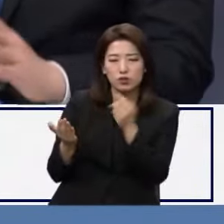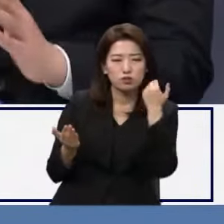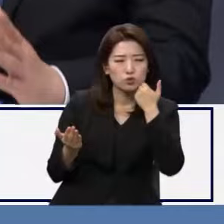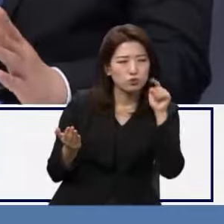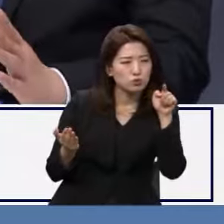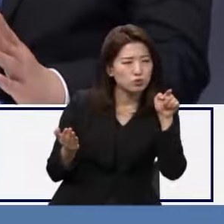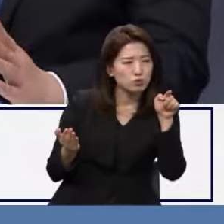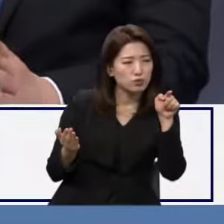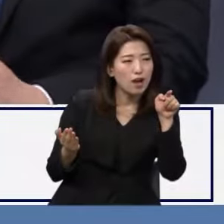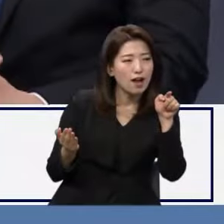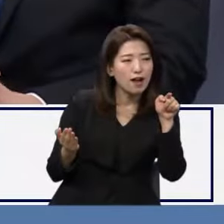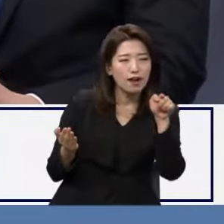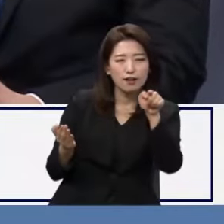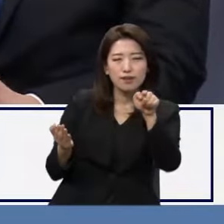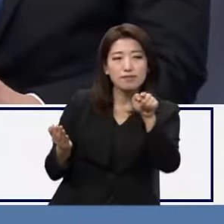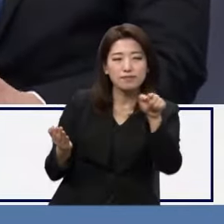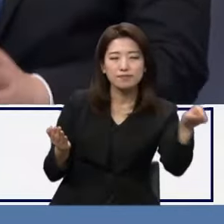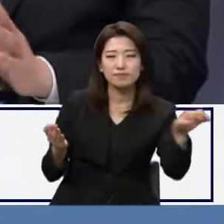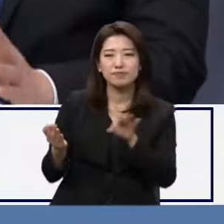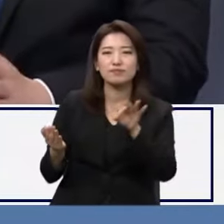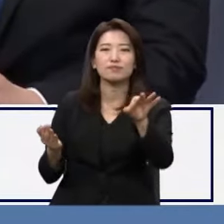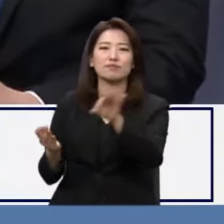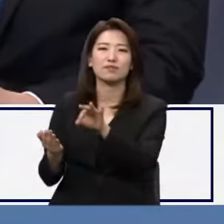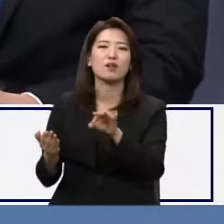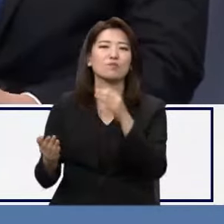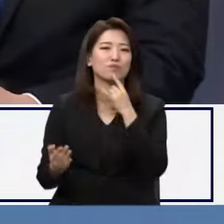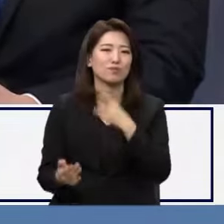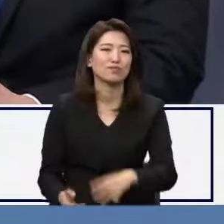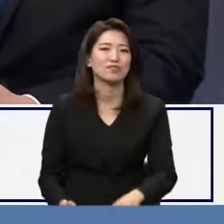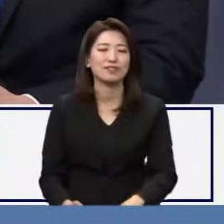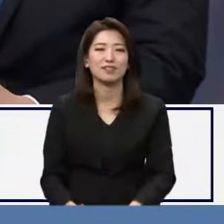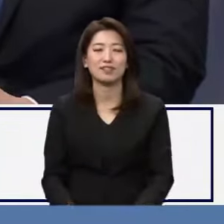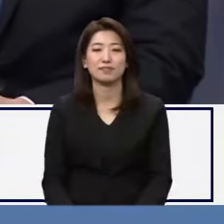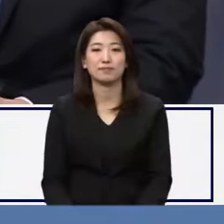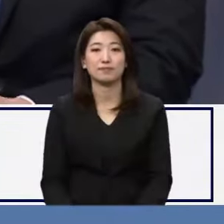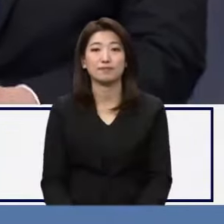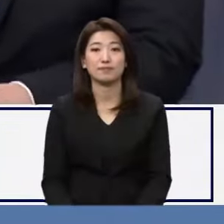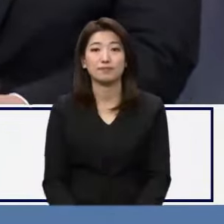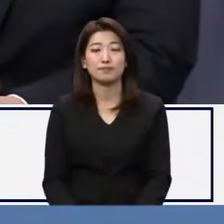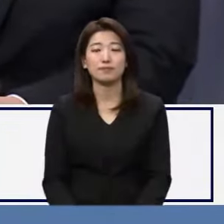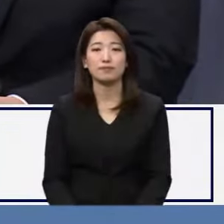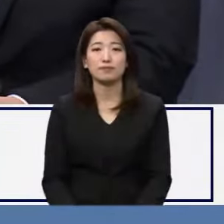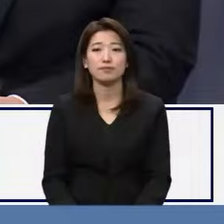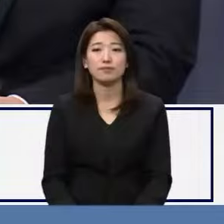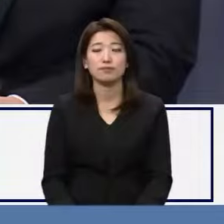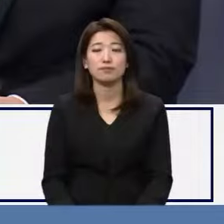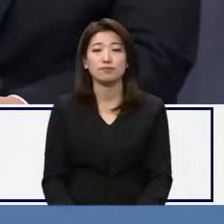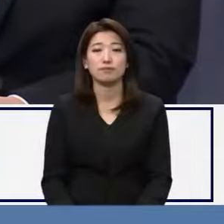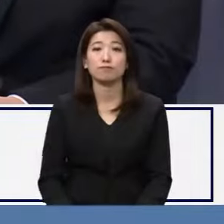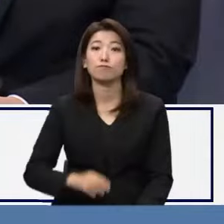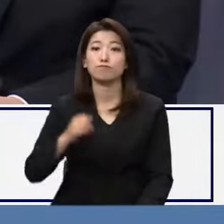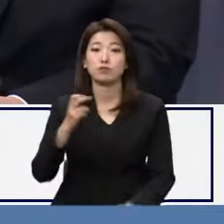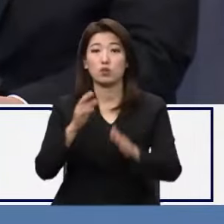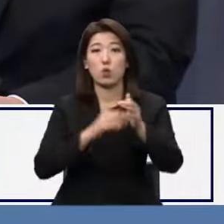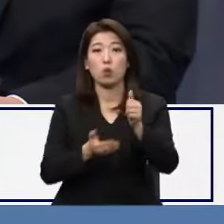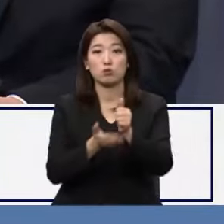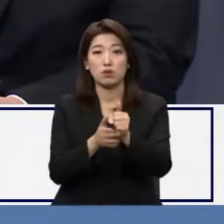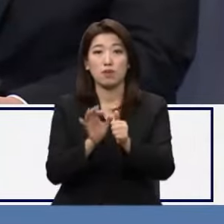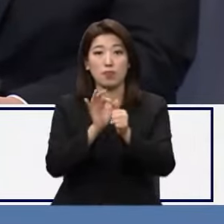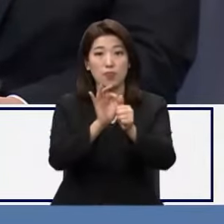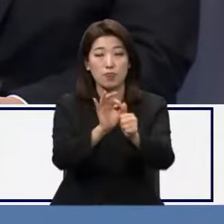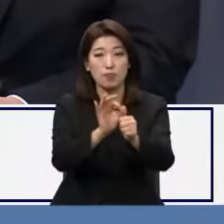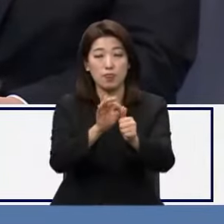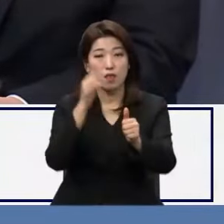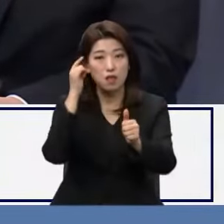있는이 두 분이 거기에 걸려들었다 거기에 부합한 분이라고 생각을 하고 있습니다 그리고 저희가 사실 공천의 핵심은이기는 공천